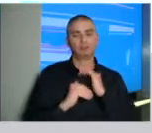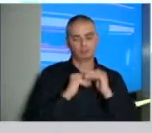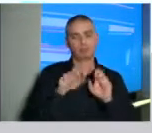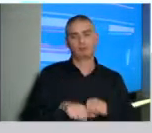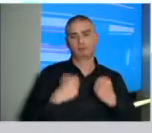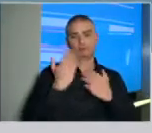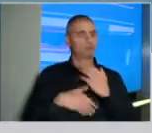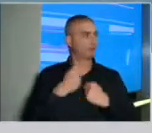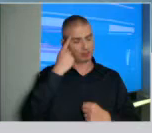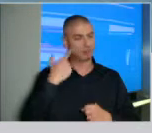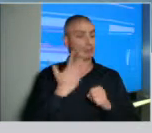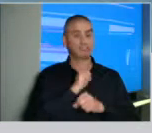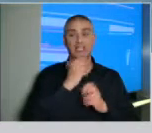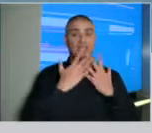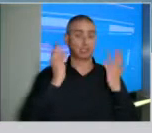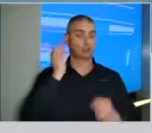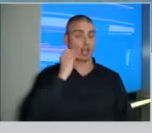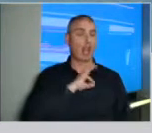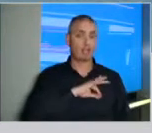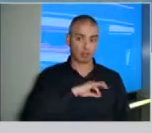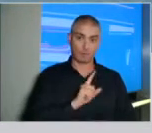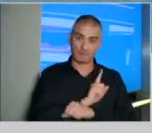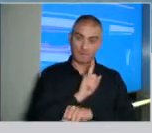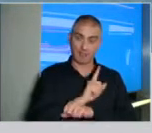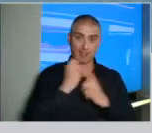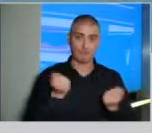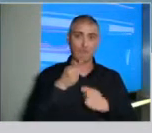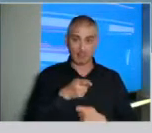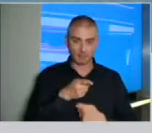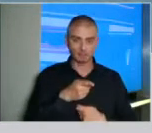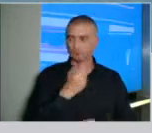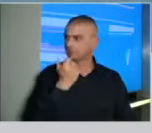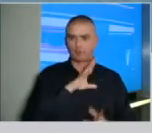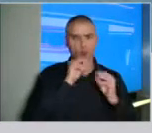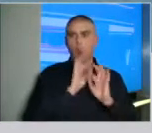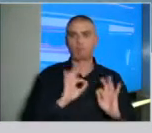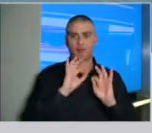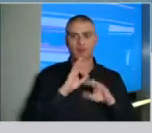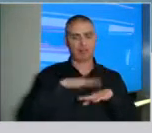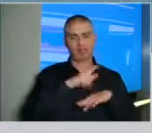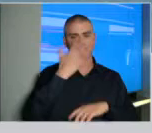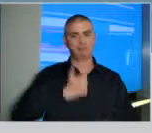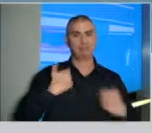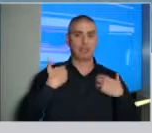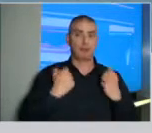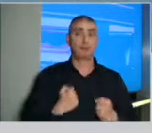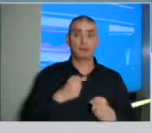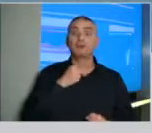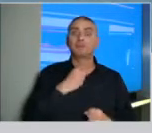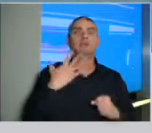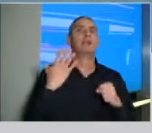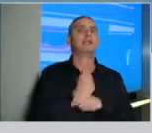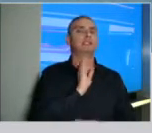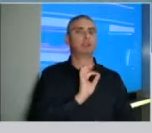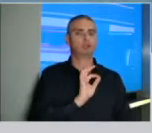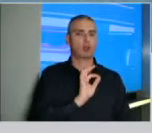יתרסק. בעיניי ההישג הכי גדול של אביגדור ליברמן בינתיים בקמפיין הזה, זה שכמעט לא מדברים על הקדנציה שלו כשר ביטחון, וזה הישג